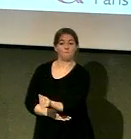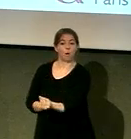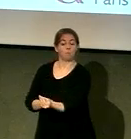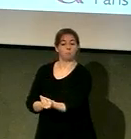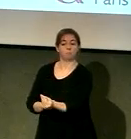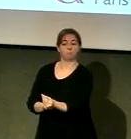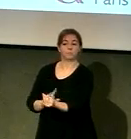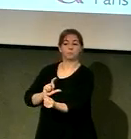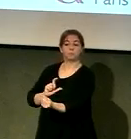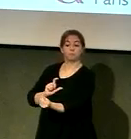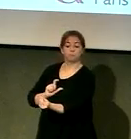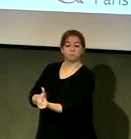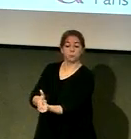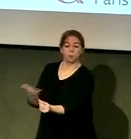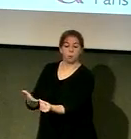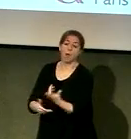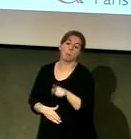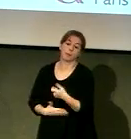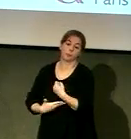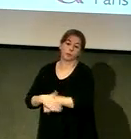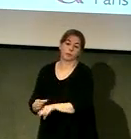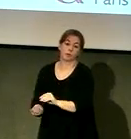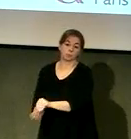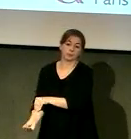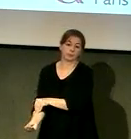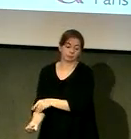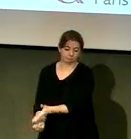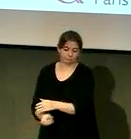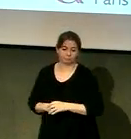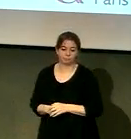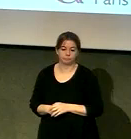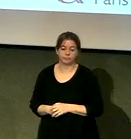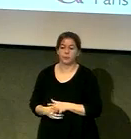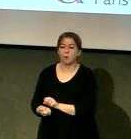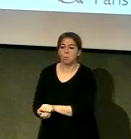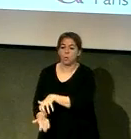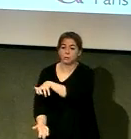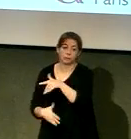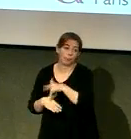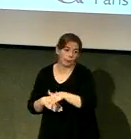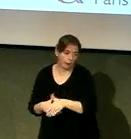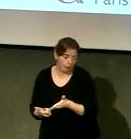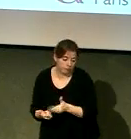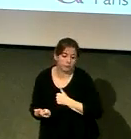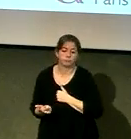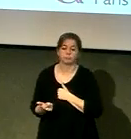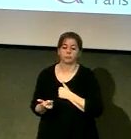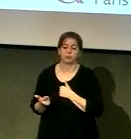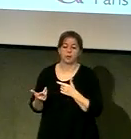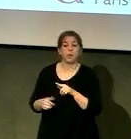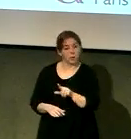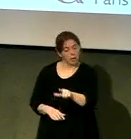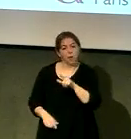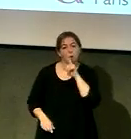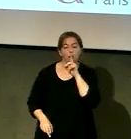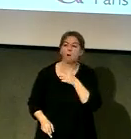l'enfant, évidemment, il y a la prématurité qui est souvent présente, le retard de croissance, toute chose qu'il ne faut pas